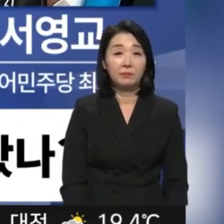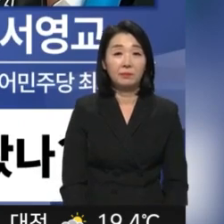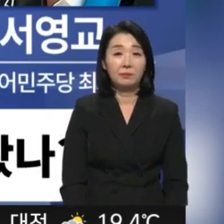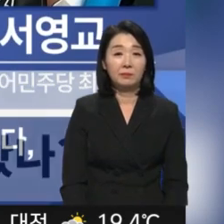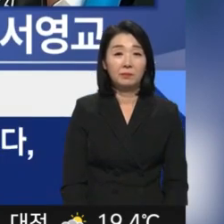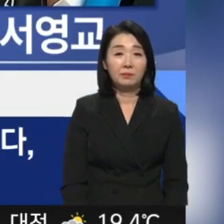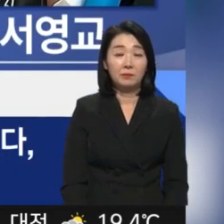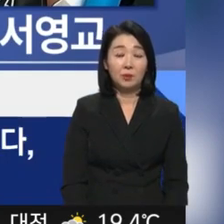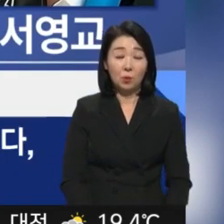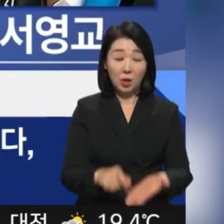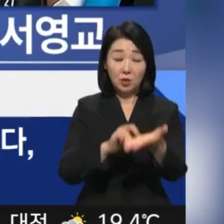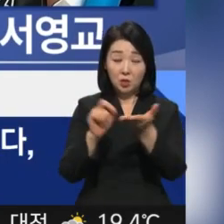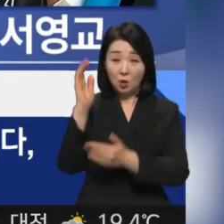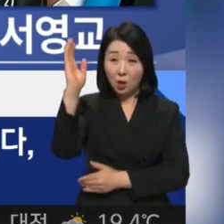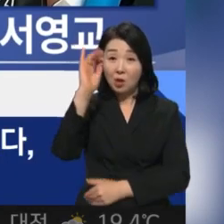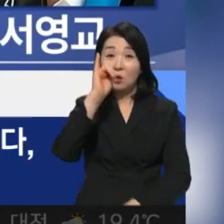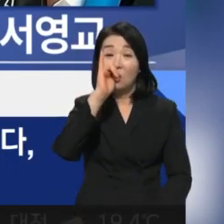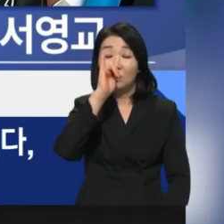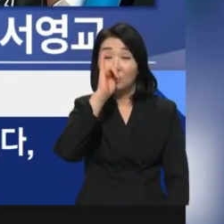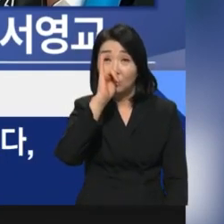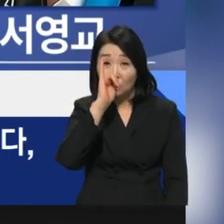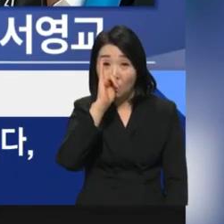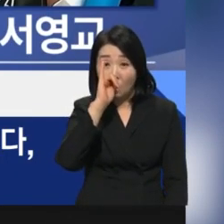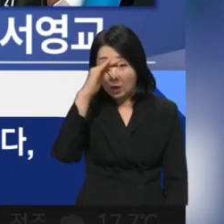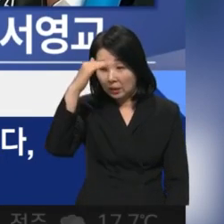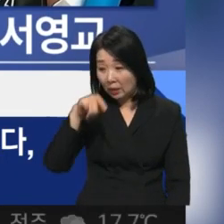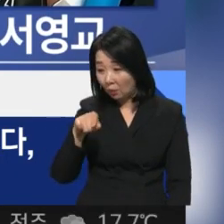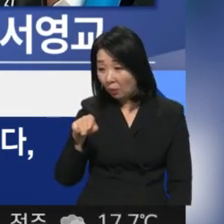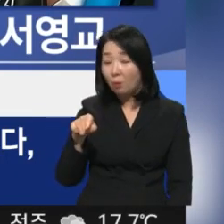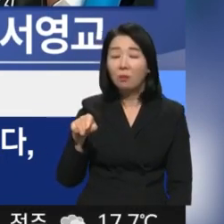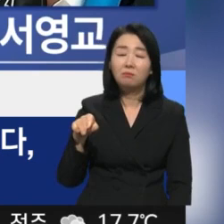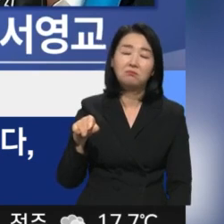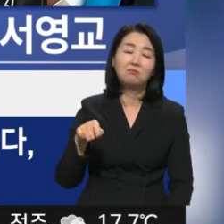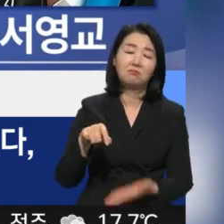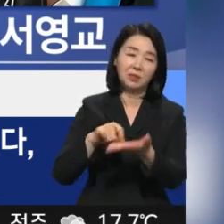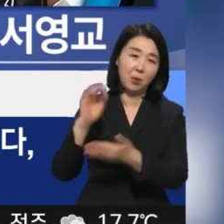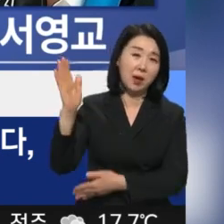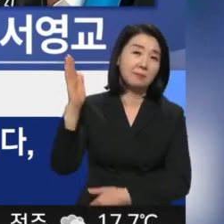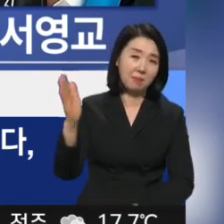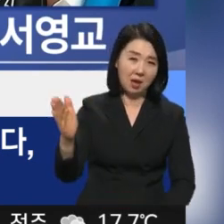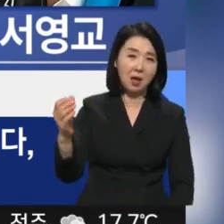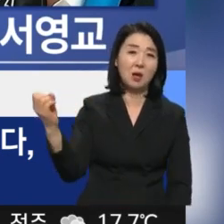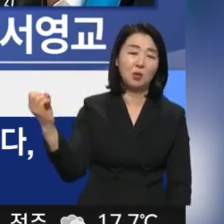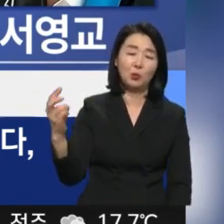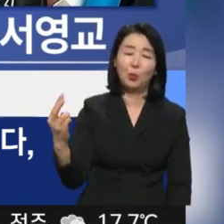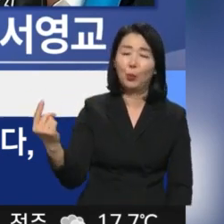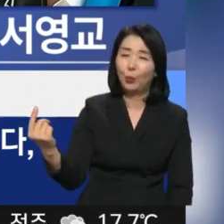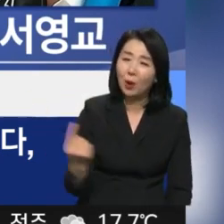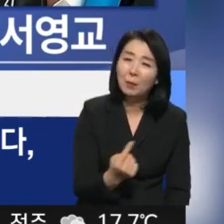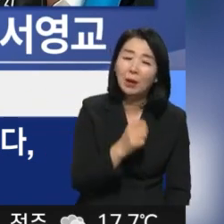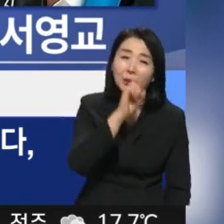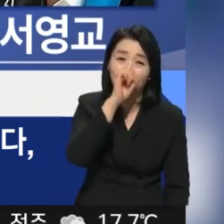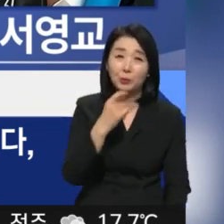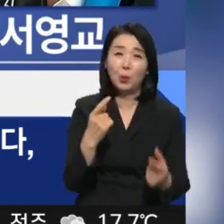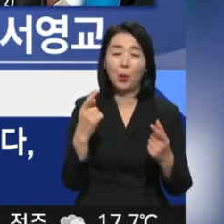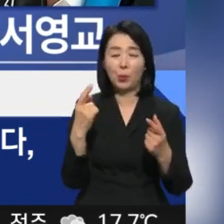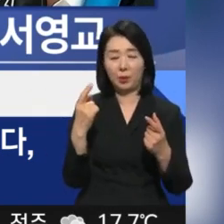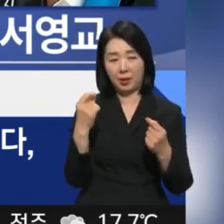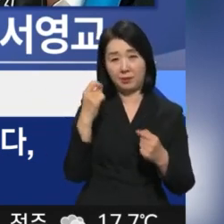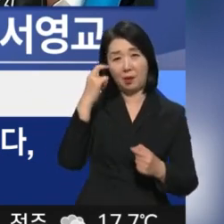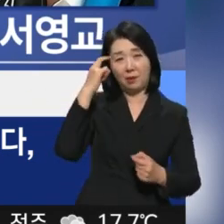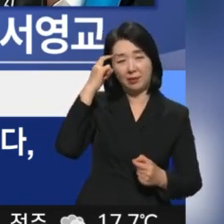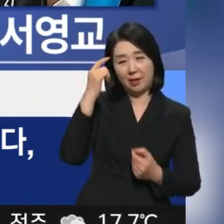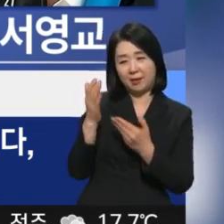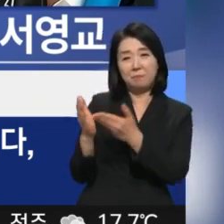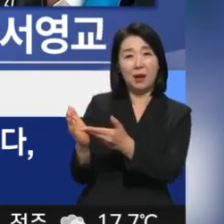기자회견 한다는 내용이 있어서 기자회견을 하지 않고 들어오시면 좋겠다 이렇게 생각을 하고